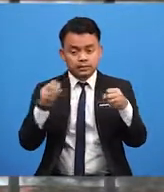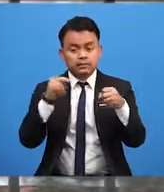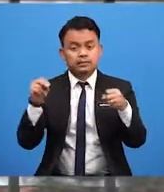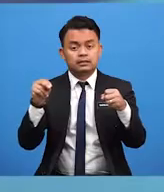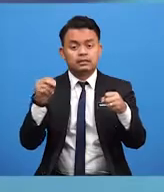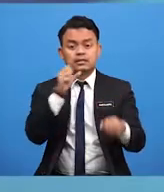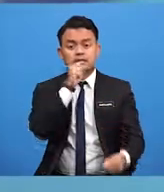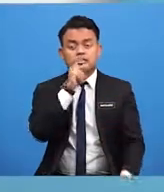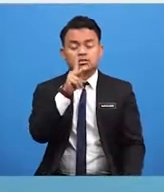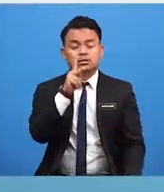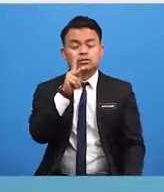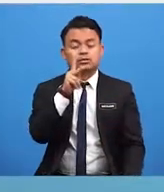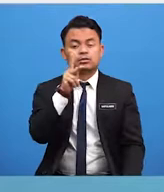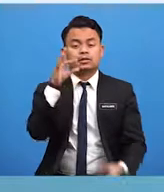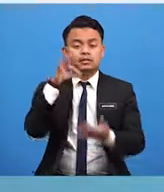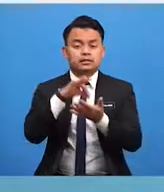Pertama, mirepoix.